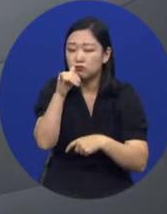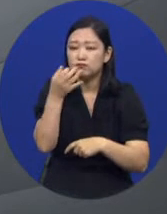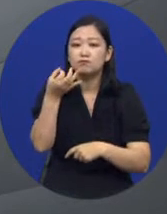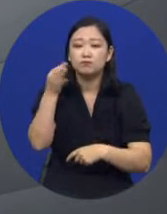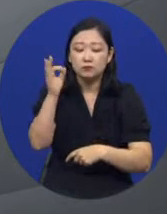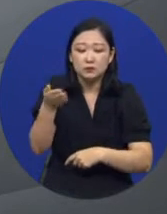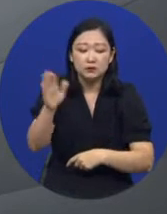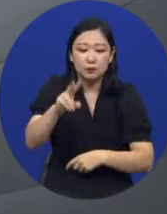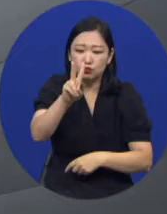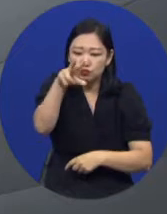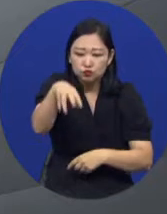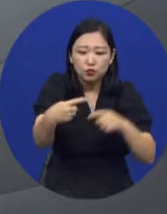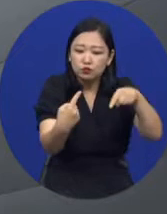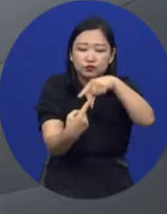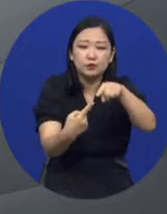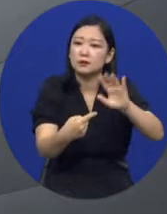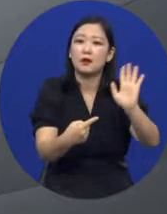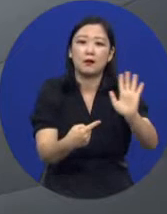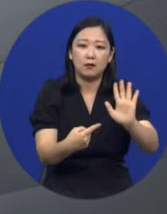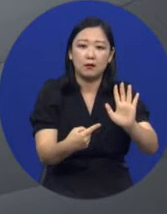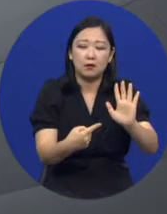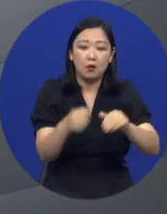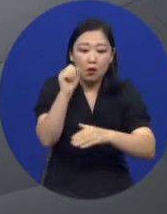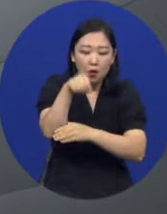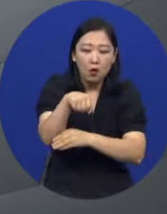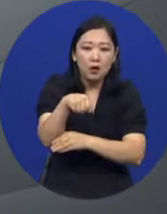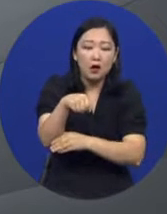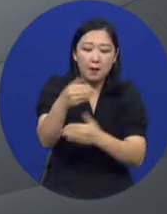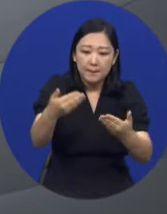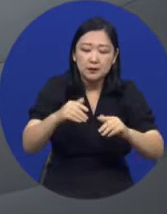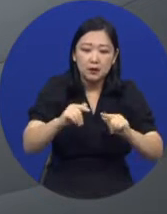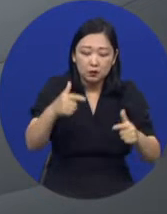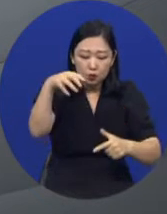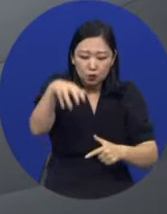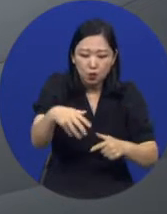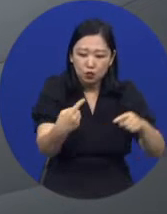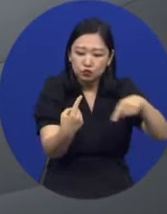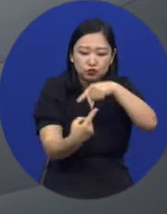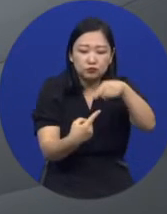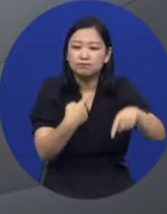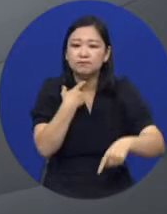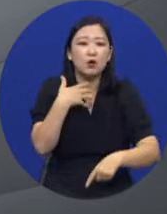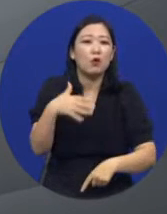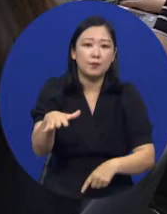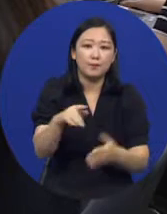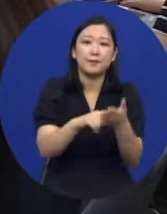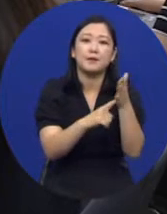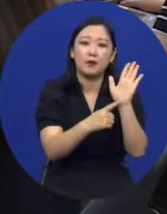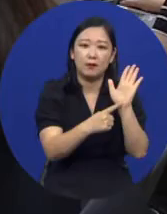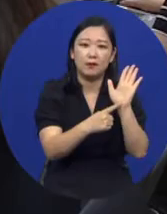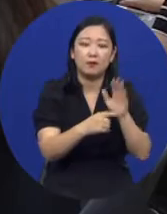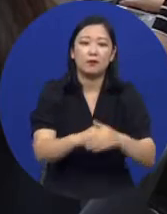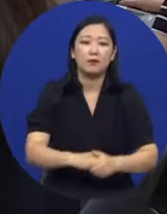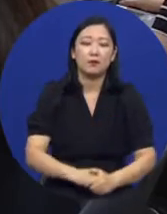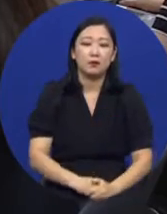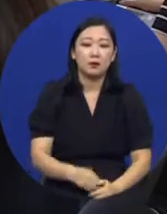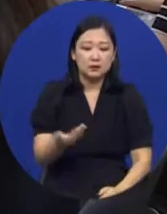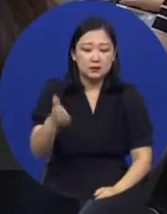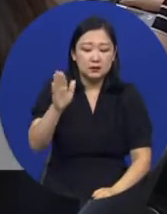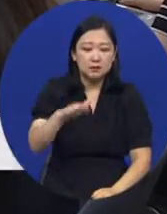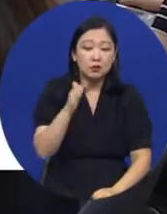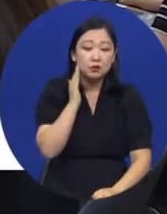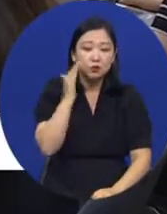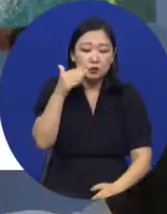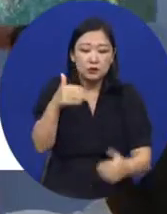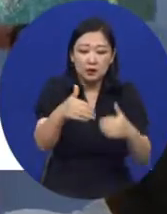두 곳을 운영하지 않았고 허가를 받지 않은 곳에 잠수함을 운항한 적도 없다고 밝혔습니다. 그러나